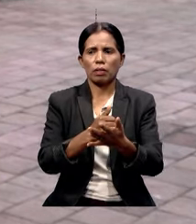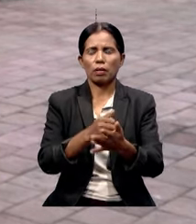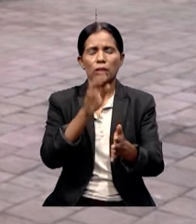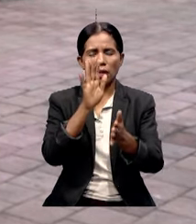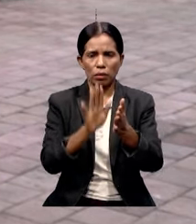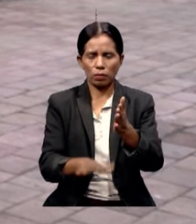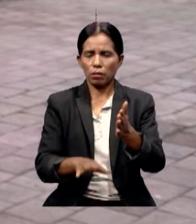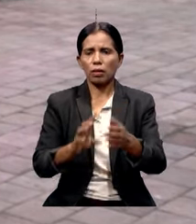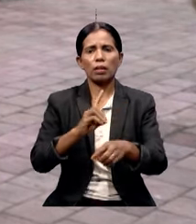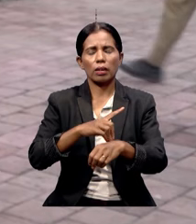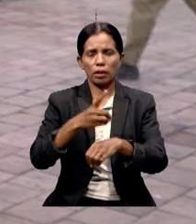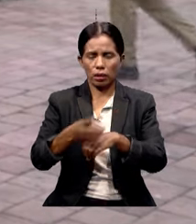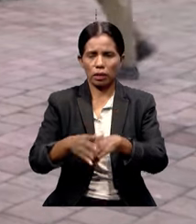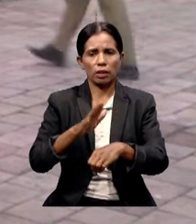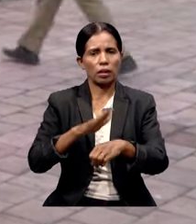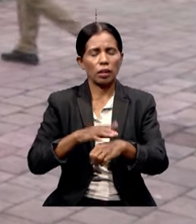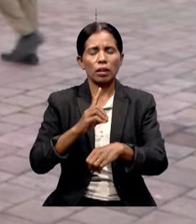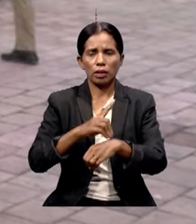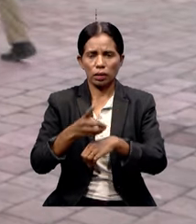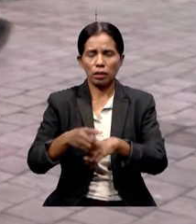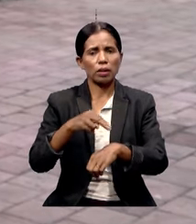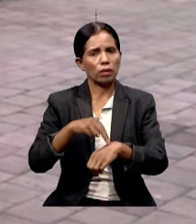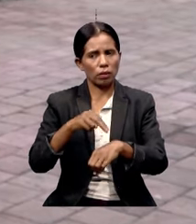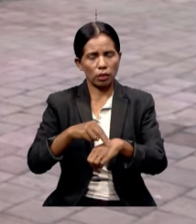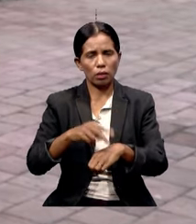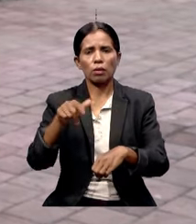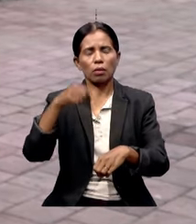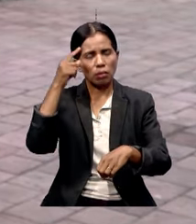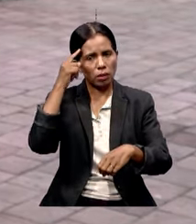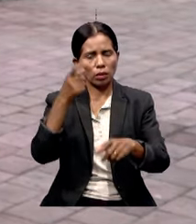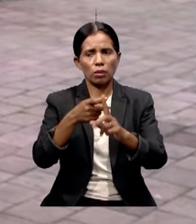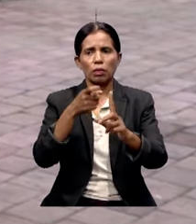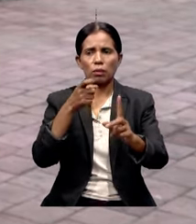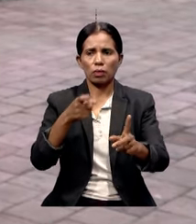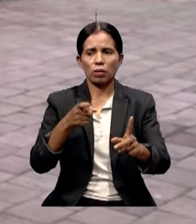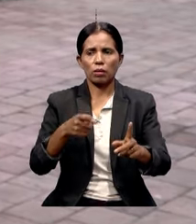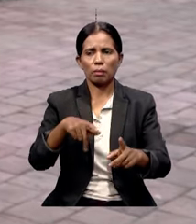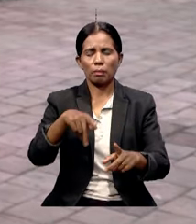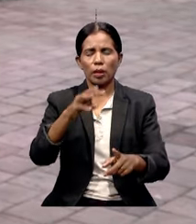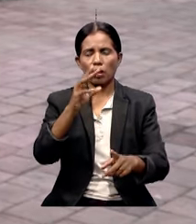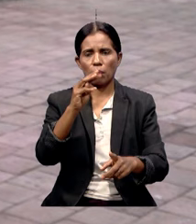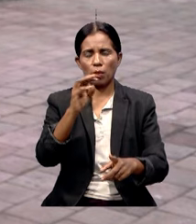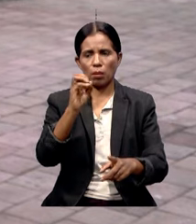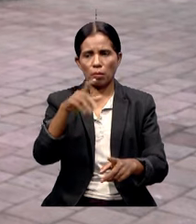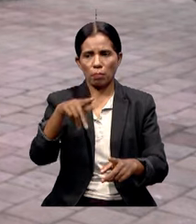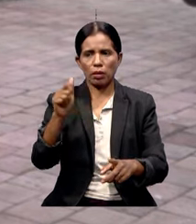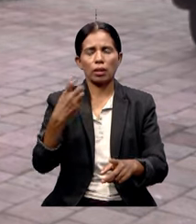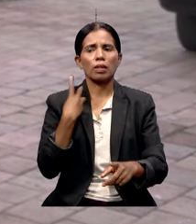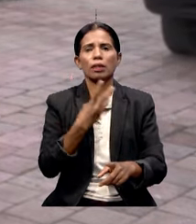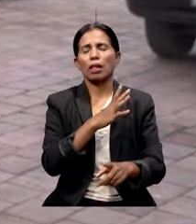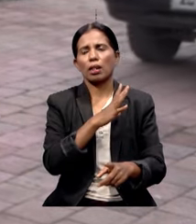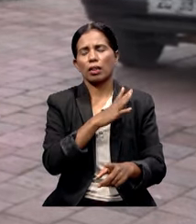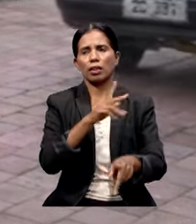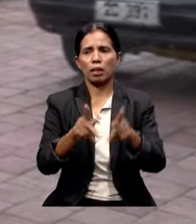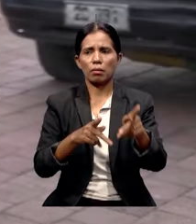inundação ida mos mak ida hamos na agora ida filifali manka governo ma lihusi teneni apa mopane pemopane as vezes tehen dit comunidade how